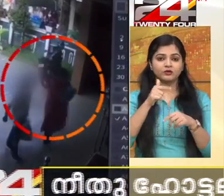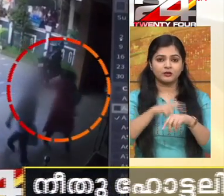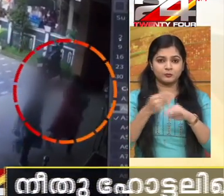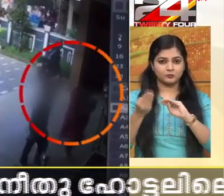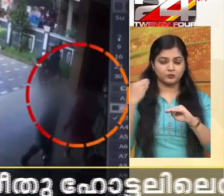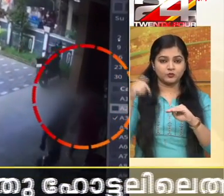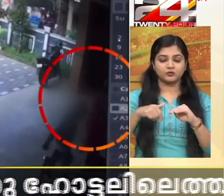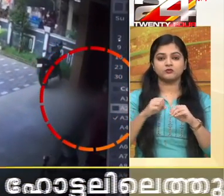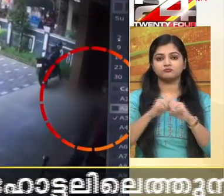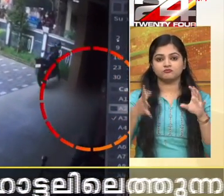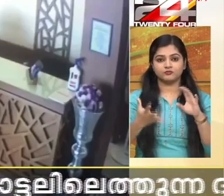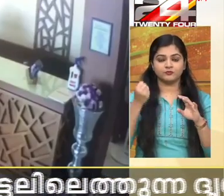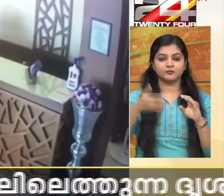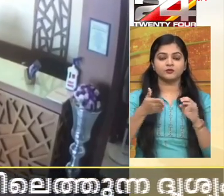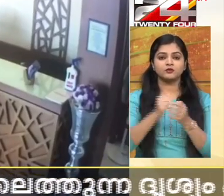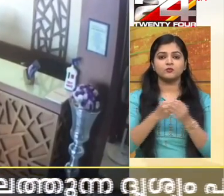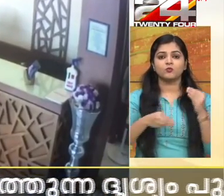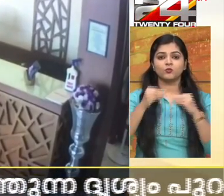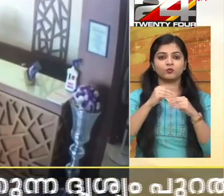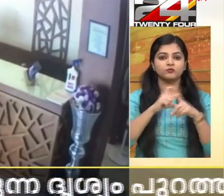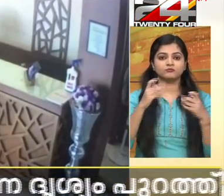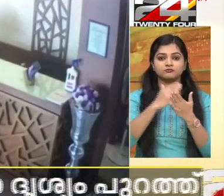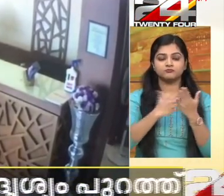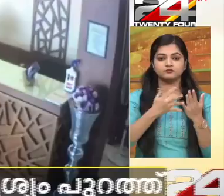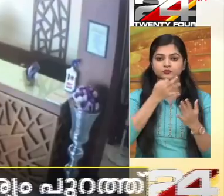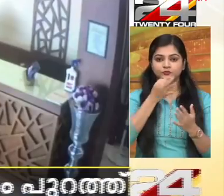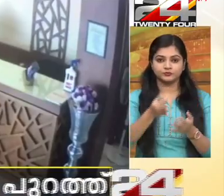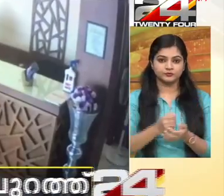അല്പസമയം മുൻപാണ് പുറത്തു വന്നത്. എന്തൊക്കെയാണ് വിശദാംശങ്ങൾ?